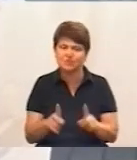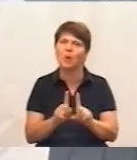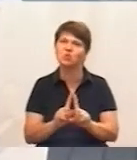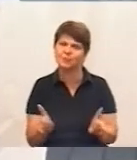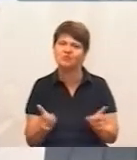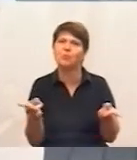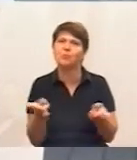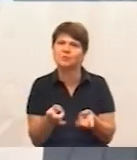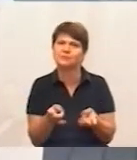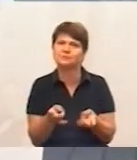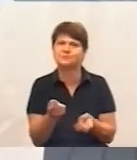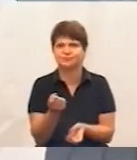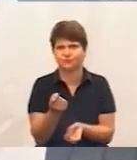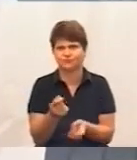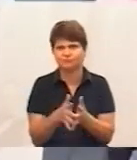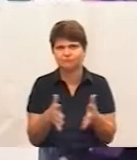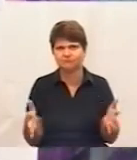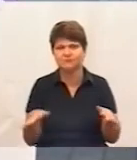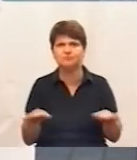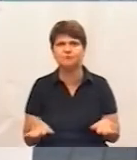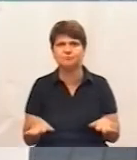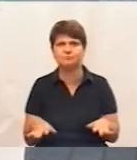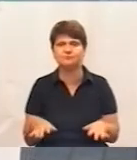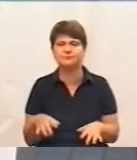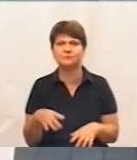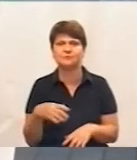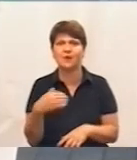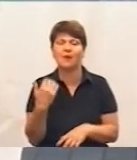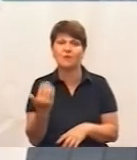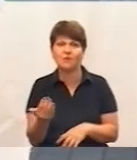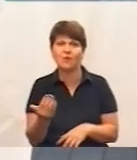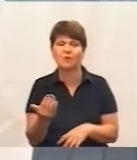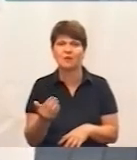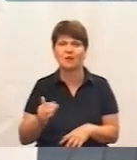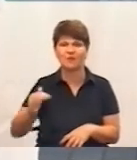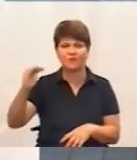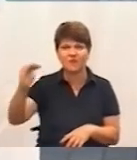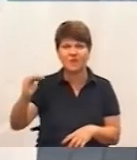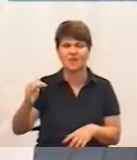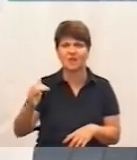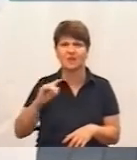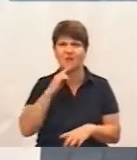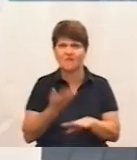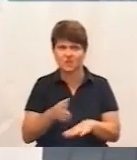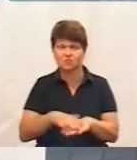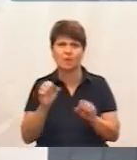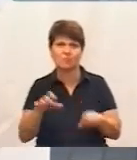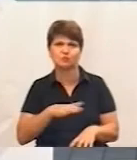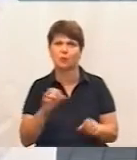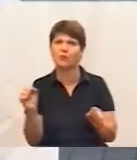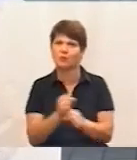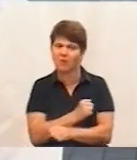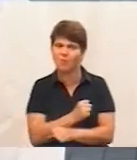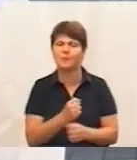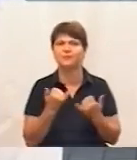особливими потребами необхідно трошки більше місця, адже вони великі, важкі і можуть бути